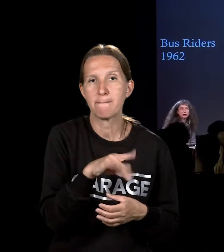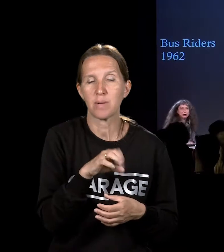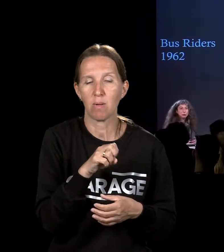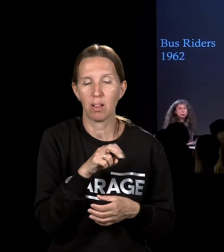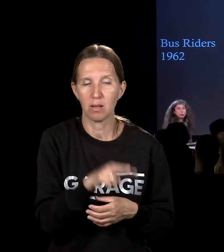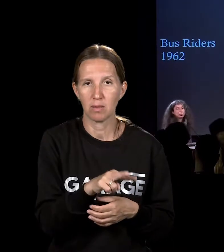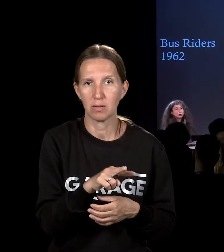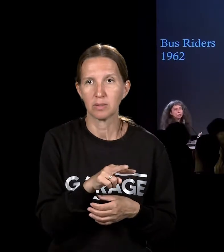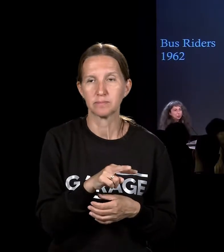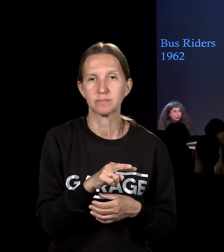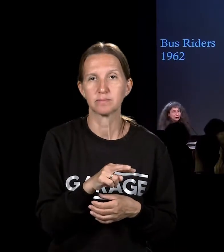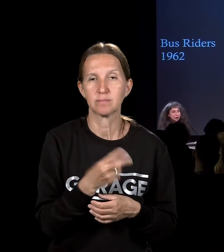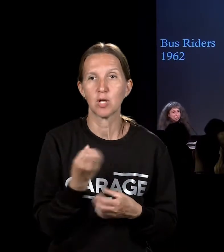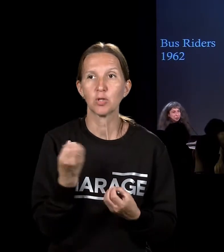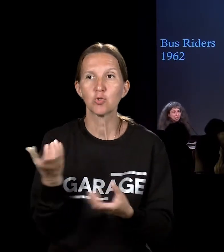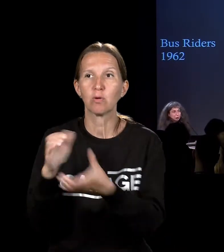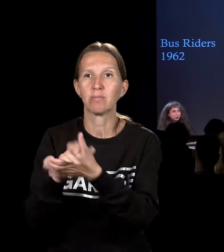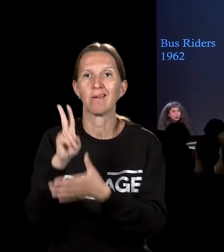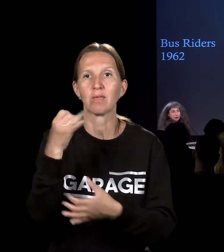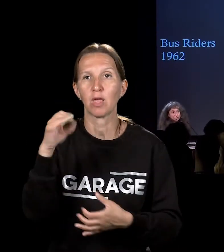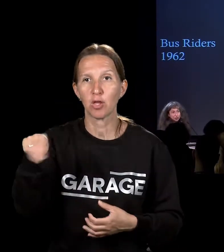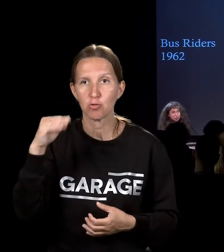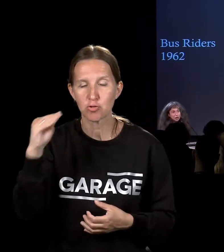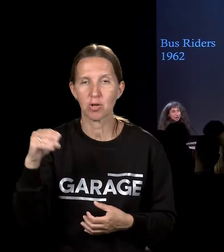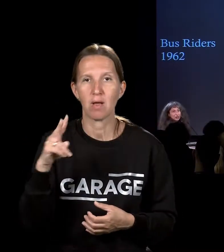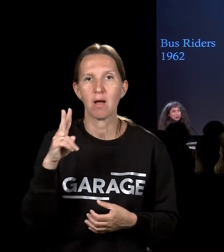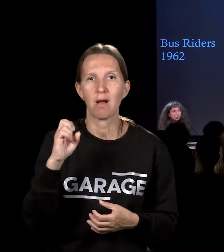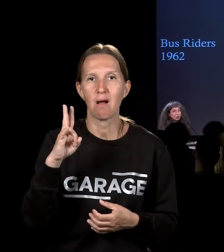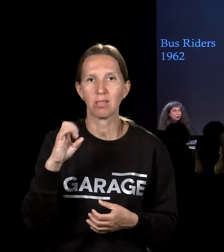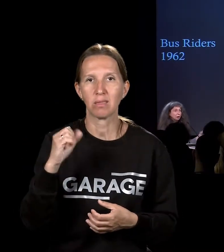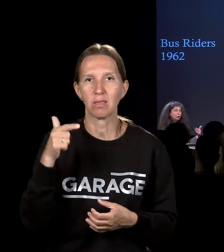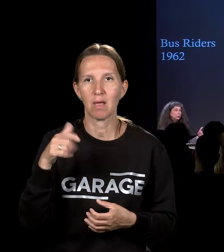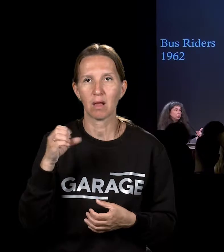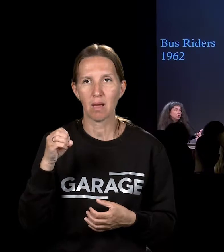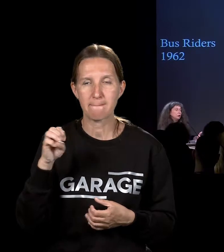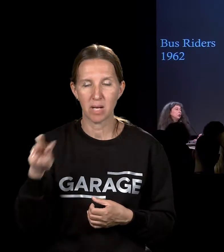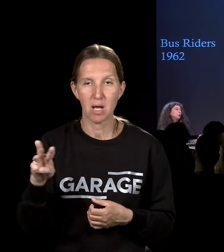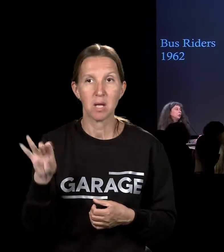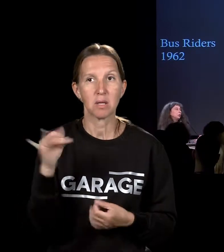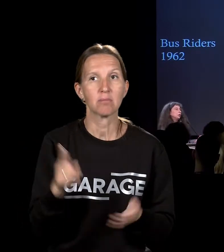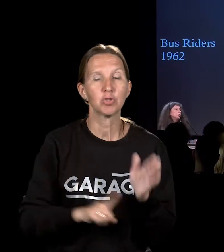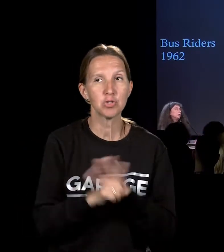начинает знакомиться с Кейджем, знакомиться с Каннингом, и начинает узнавать